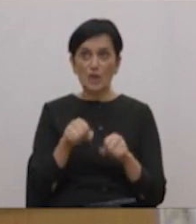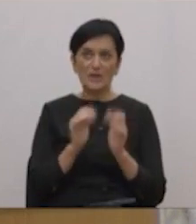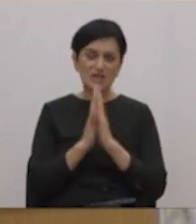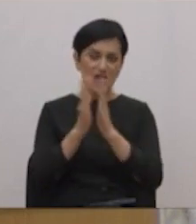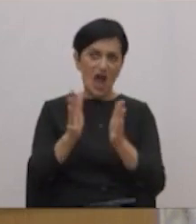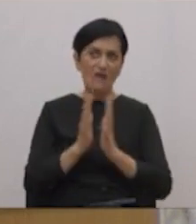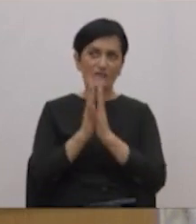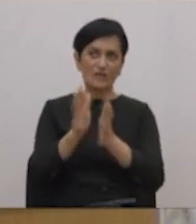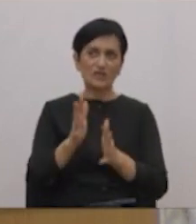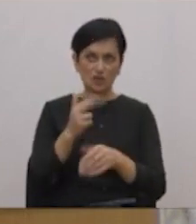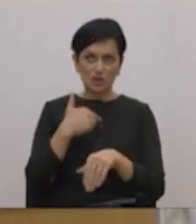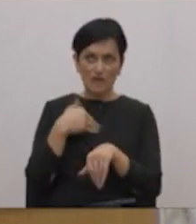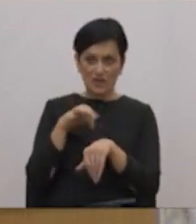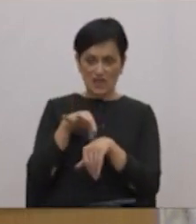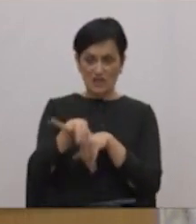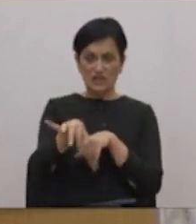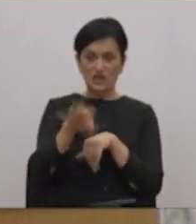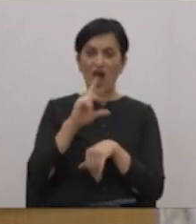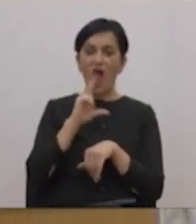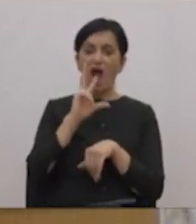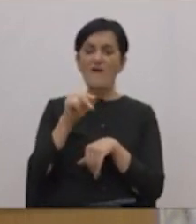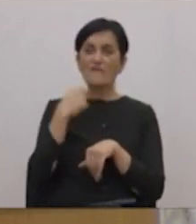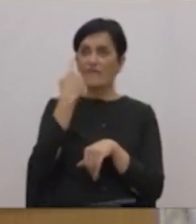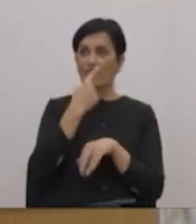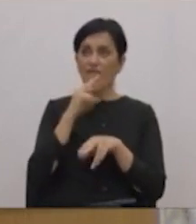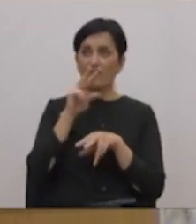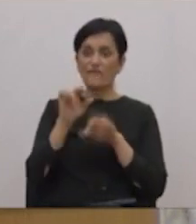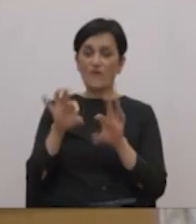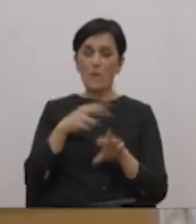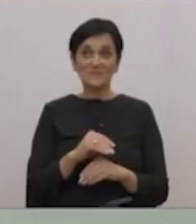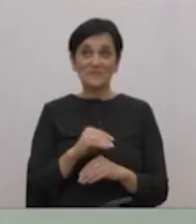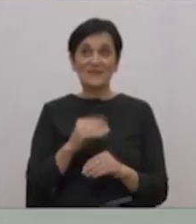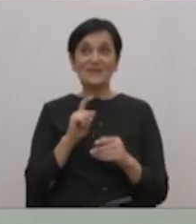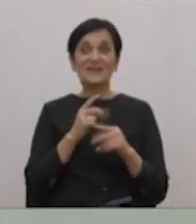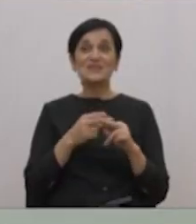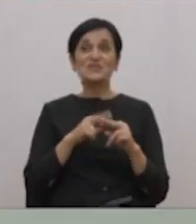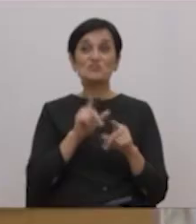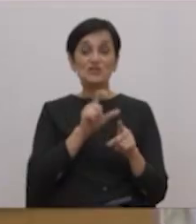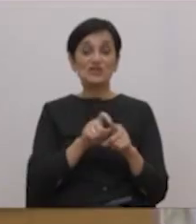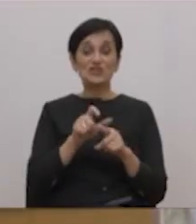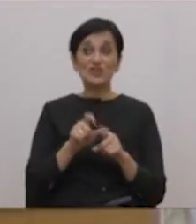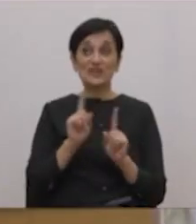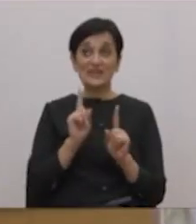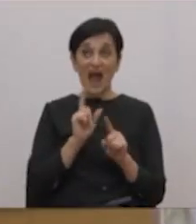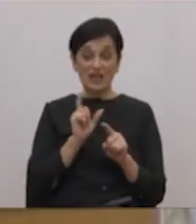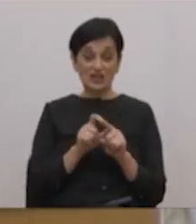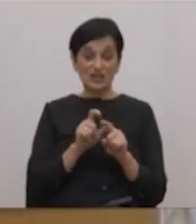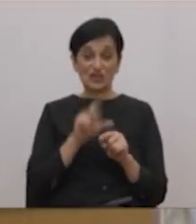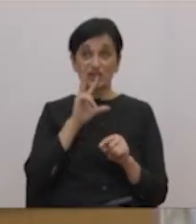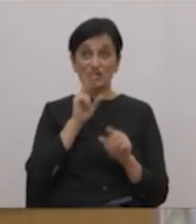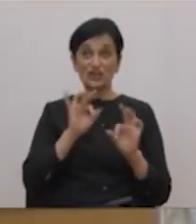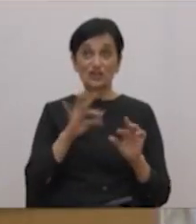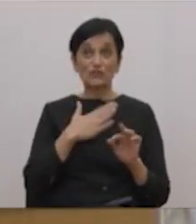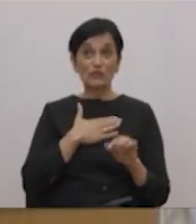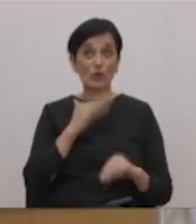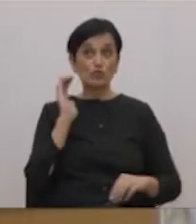გავილანძღოთ ჩვენ და იძალადონ ჩვენზე ვერბალურად პარლამენტის დარბაზში, ეს არის კატასტროფა. სიტყვები რა სიტყვებით რეალურად ჩვენ